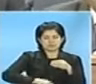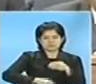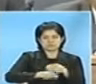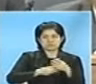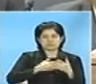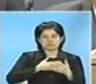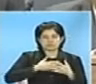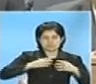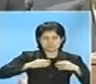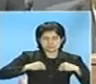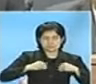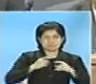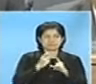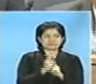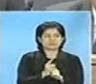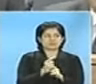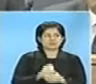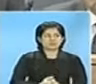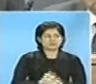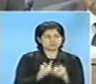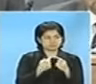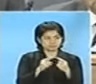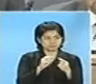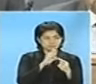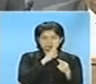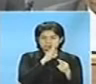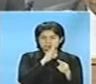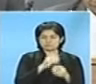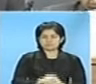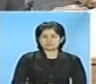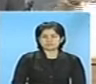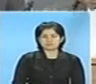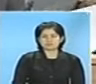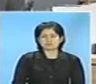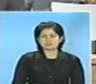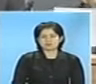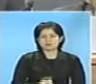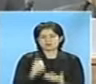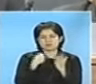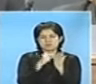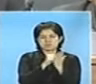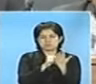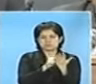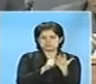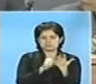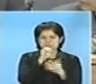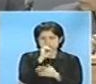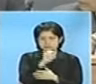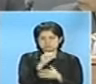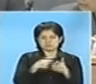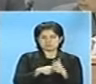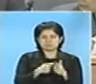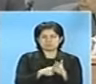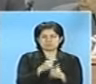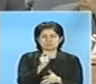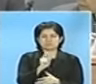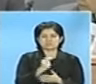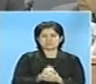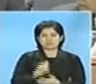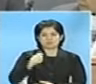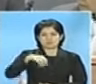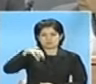มเห็นด้วยครับแต่การที่จะ เขียนบทบัญญัติโดยอ้างเหตุว่าศา